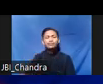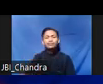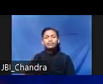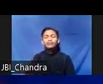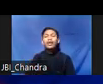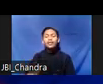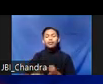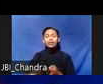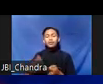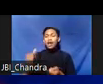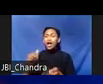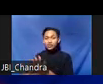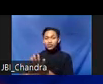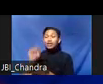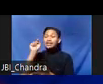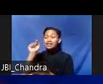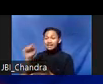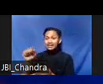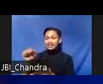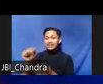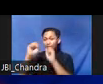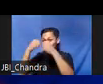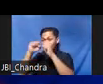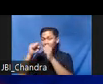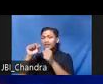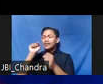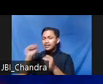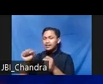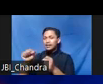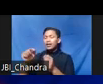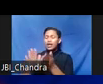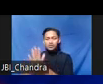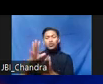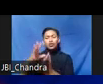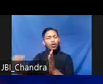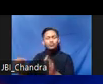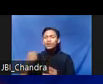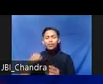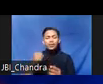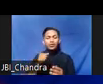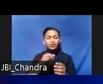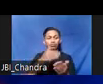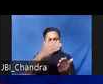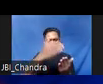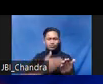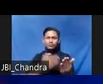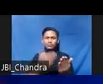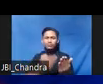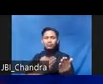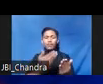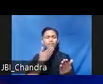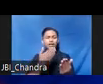ada konektornya namanya kalau di mendeley mendeley connector kalau namanya youtero konektor yang keempat yaitu